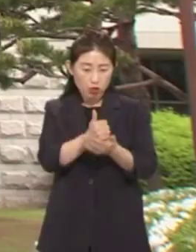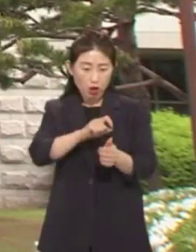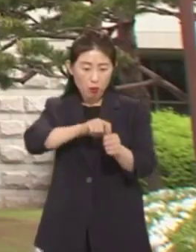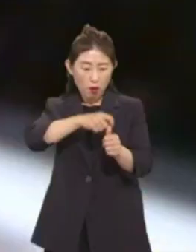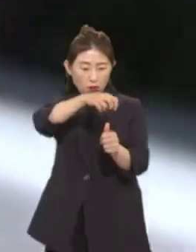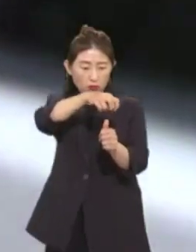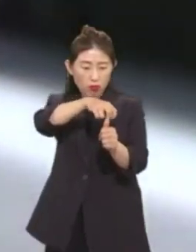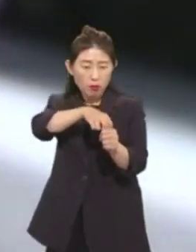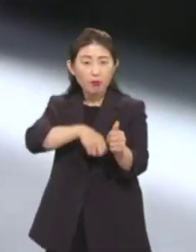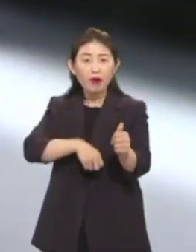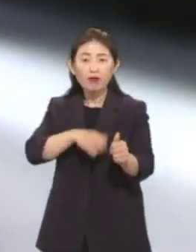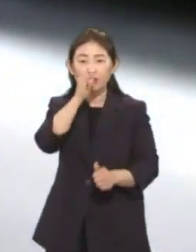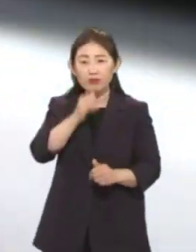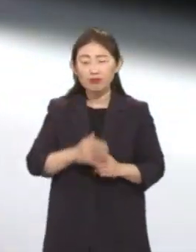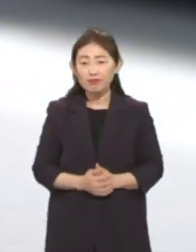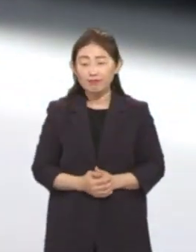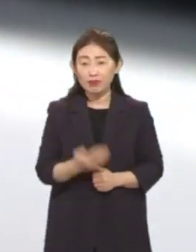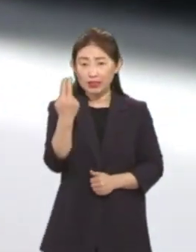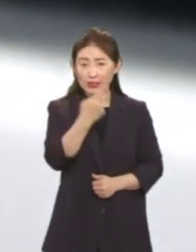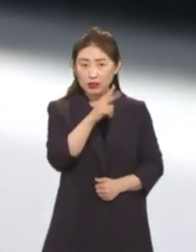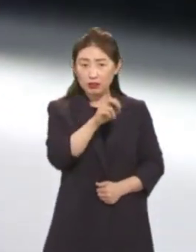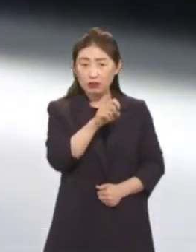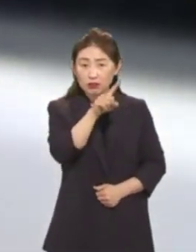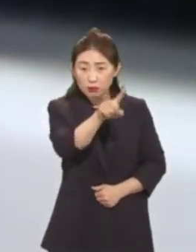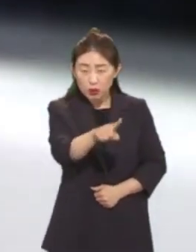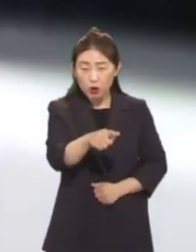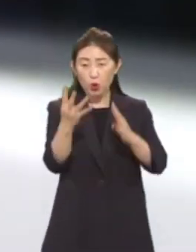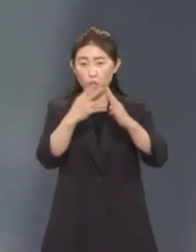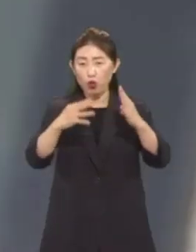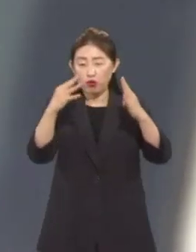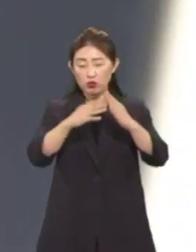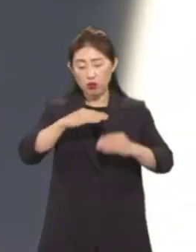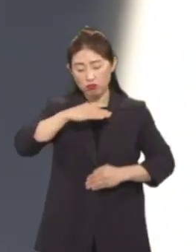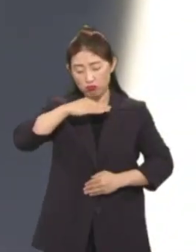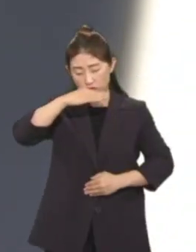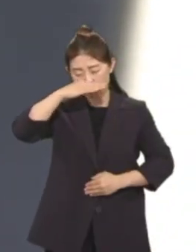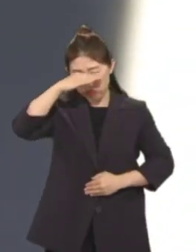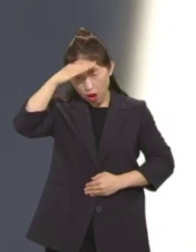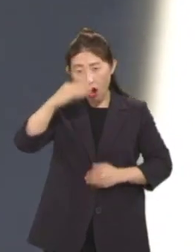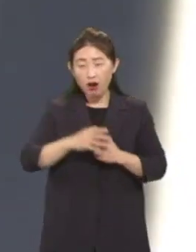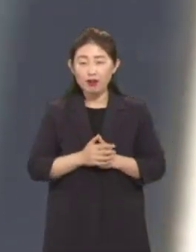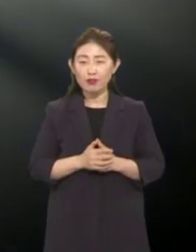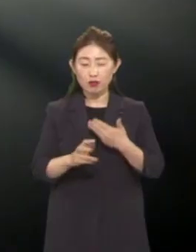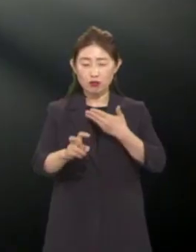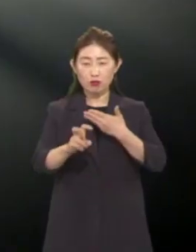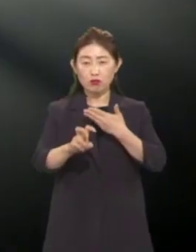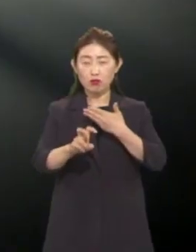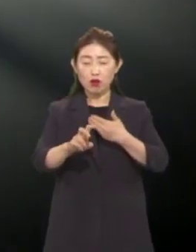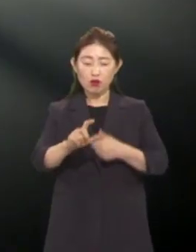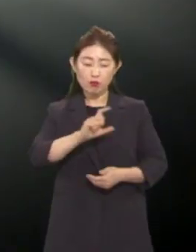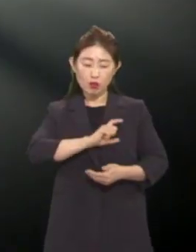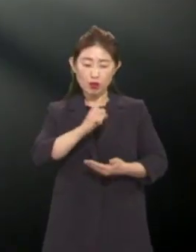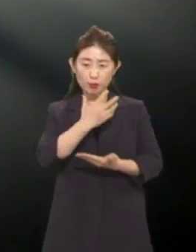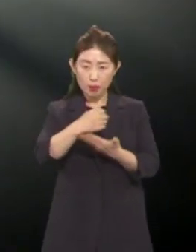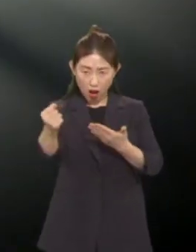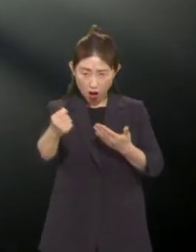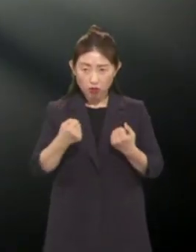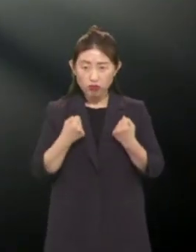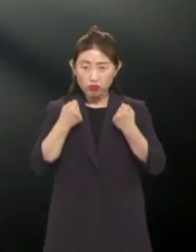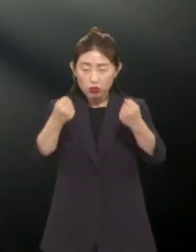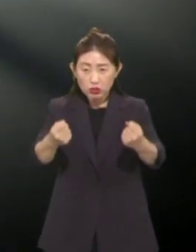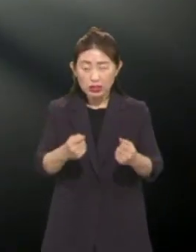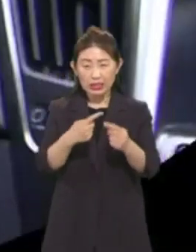있습니다. 실제로 지난 2021년 공주에서 만취 상태로 무면허 운전을 한 60대는 1심에서 징역 1년